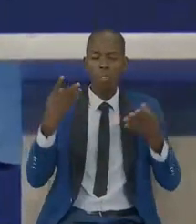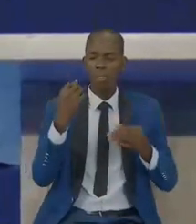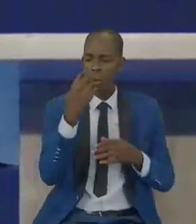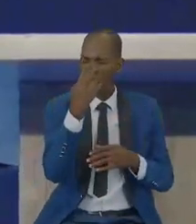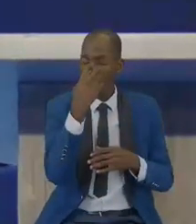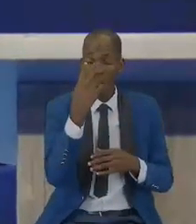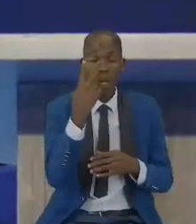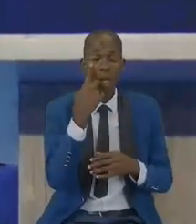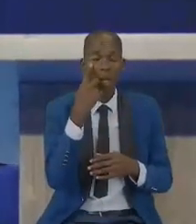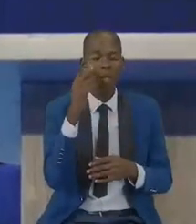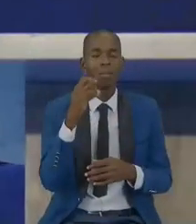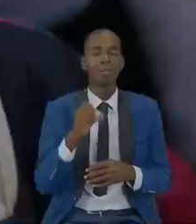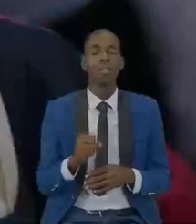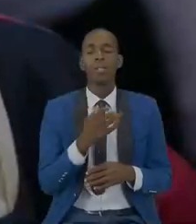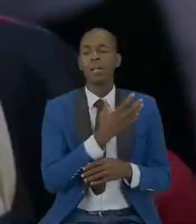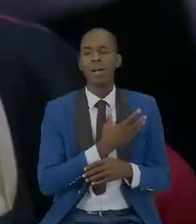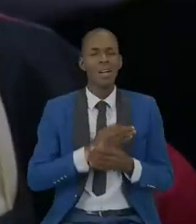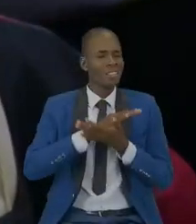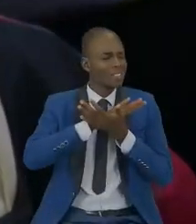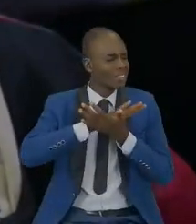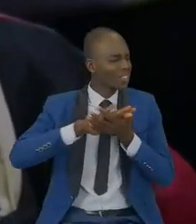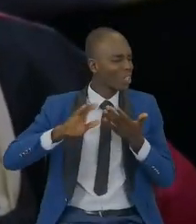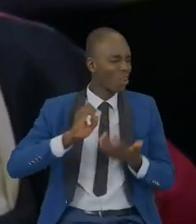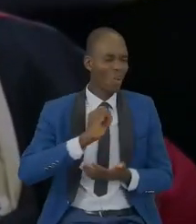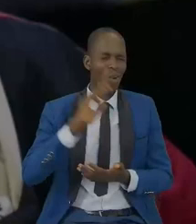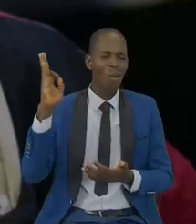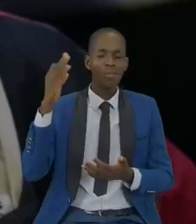vision. Ouvre les yeux aveugles